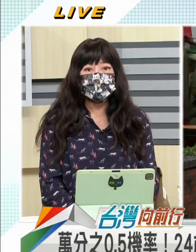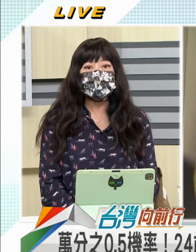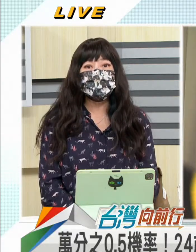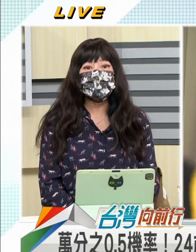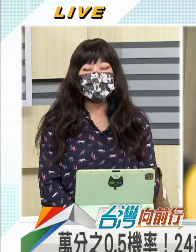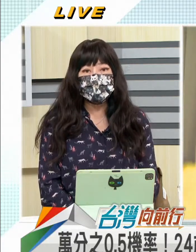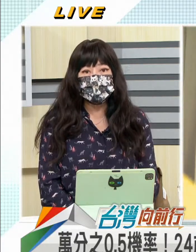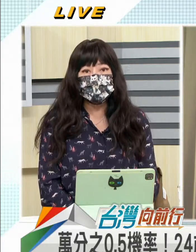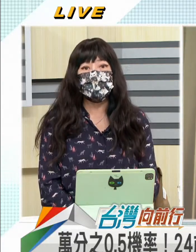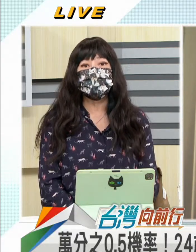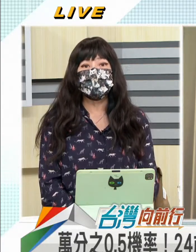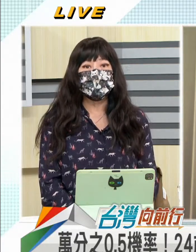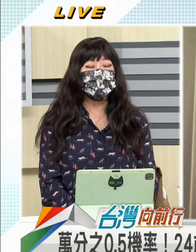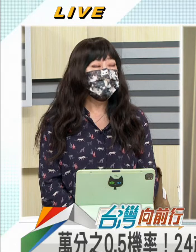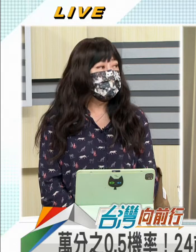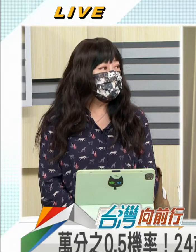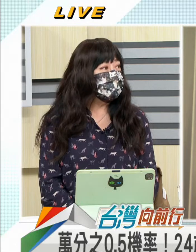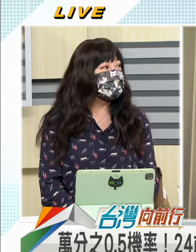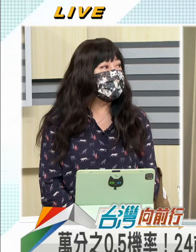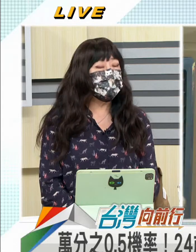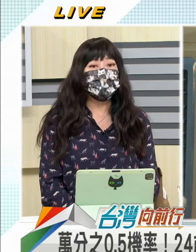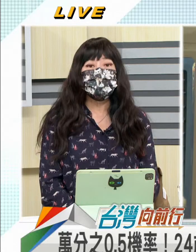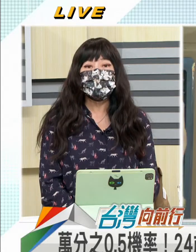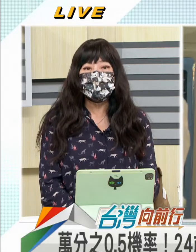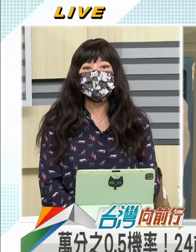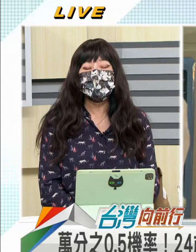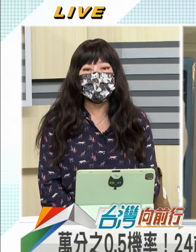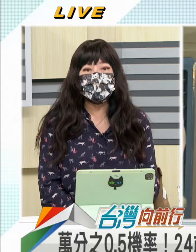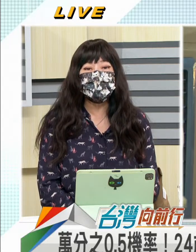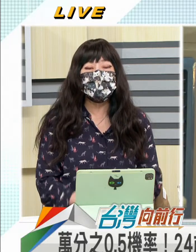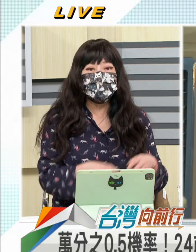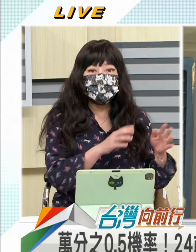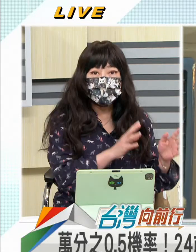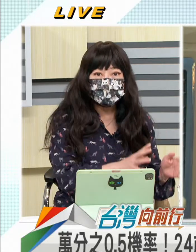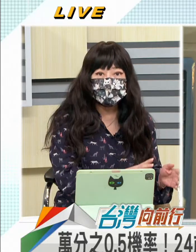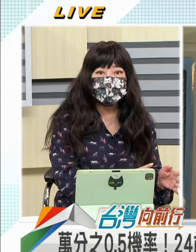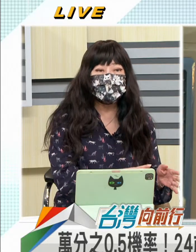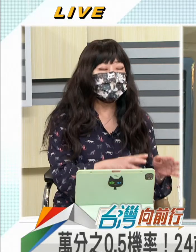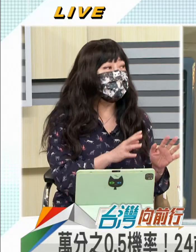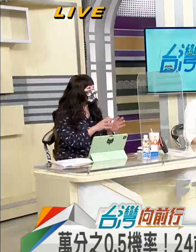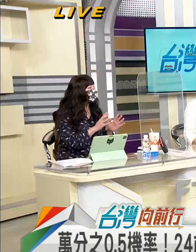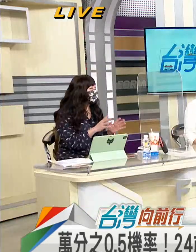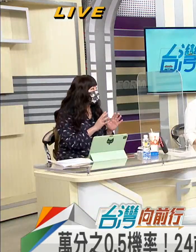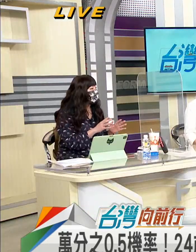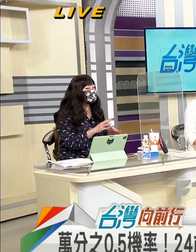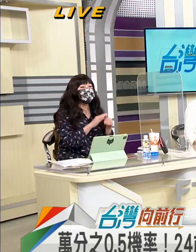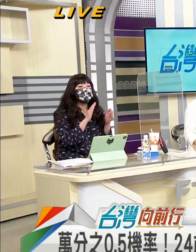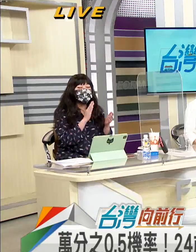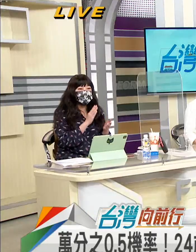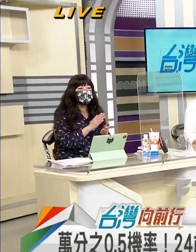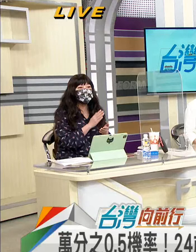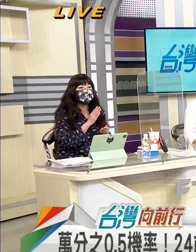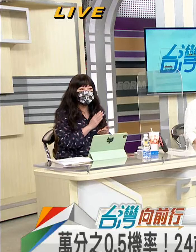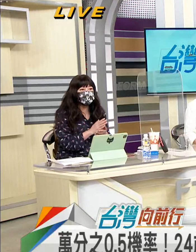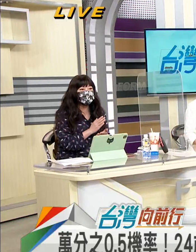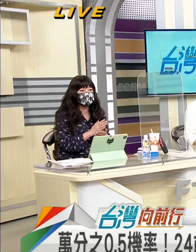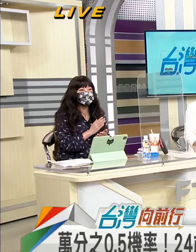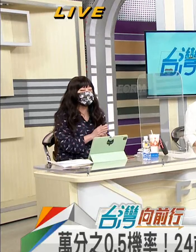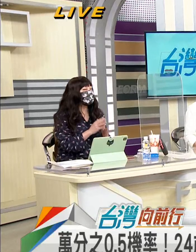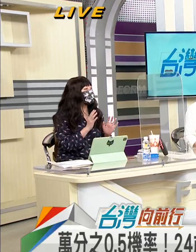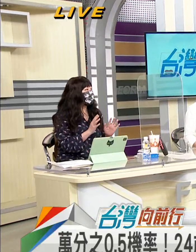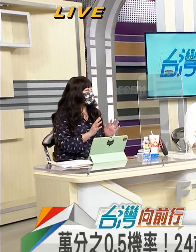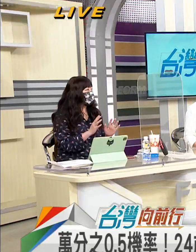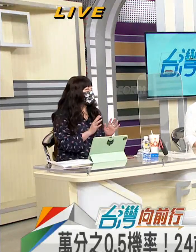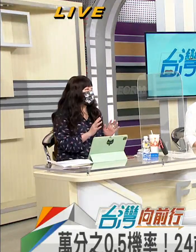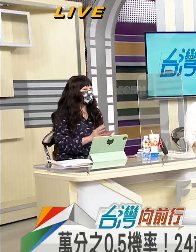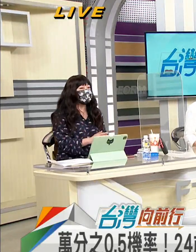了，整个的最大的调整呢就是在就你如果已经被居家隔离了，你已经接触过确诊